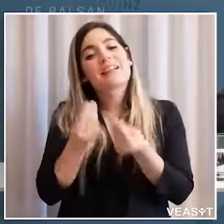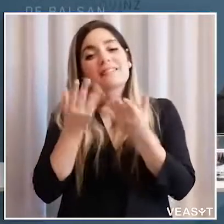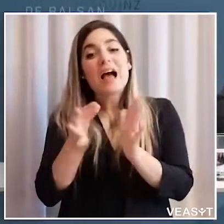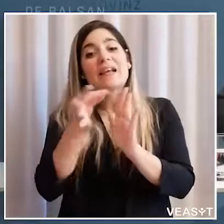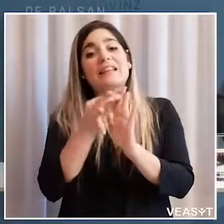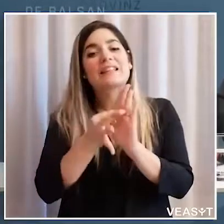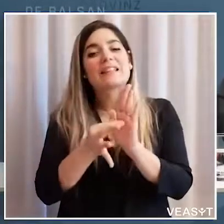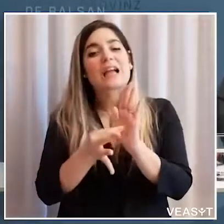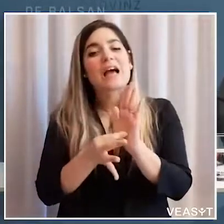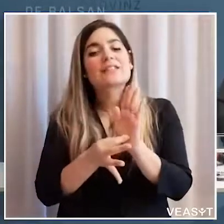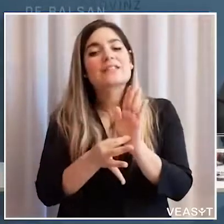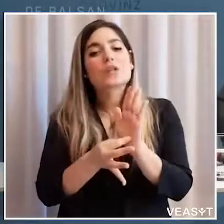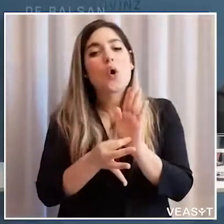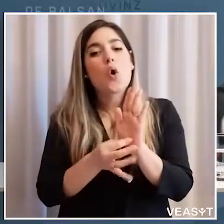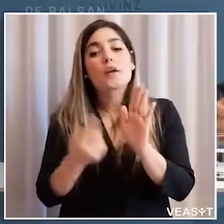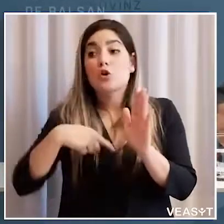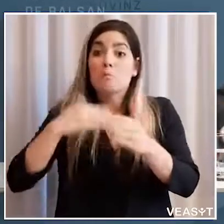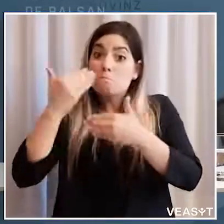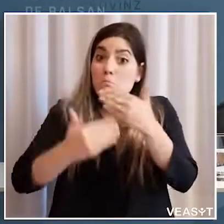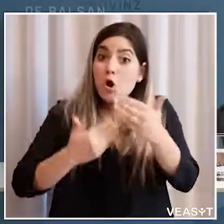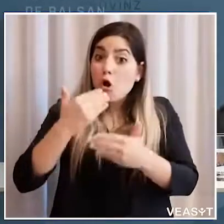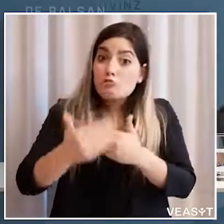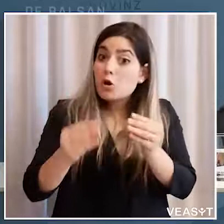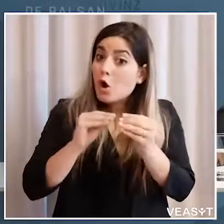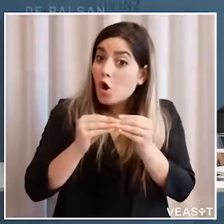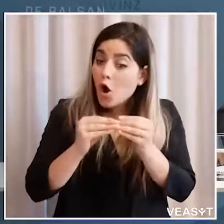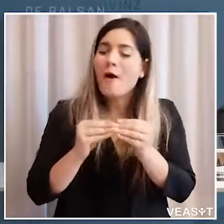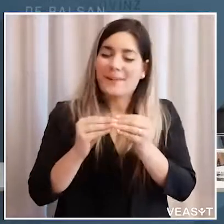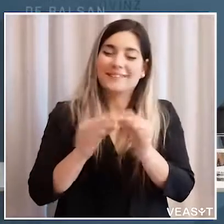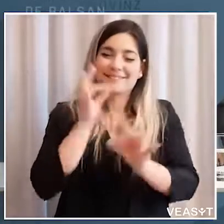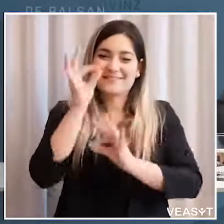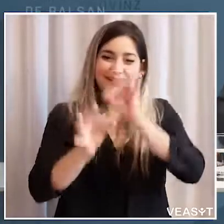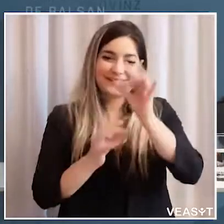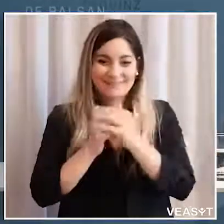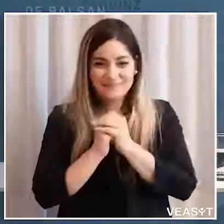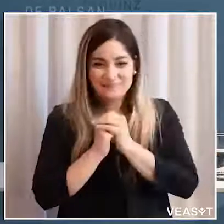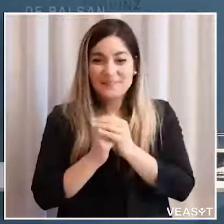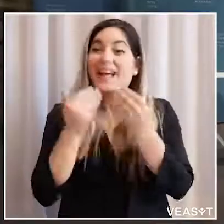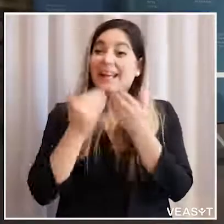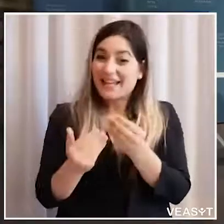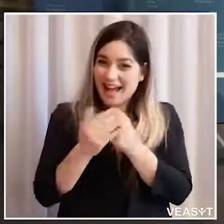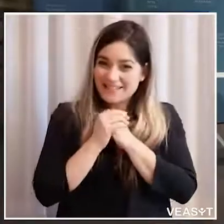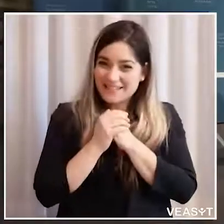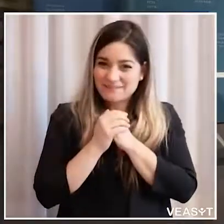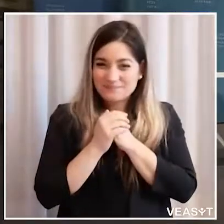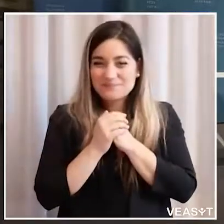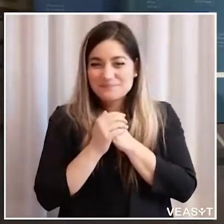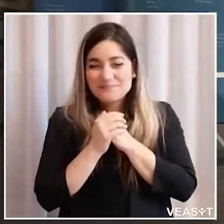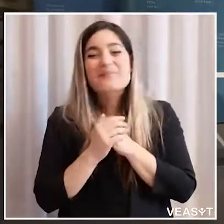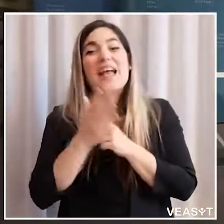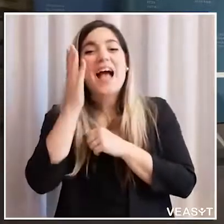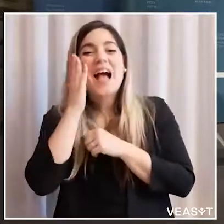ci darà qualche indicazione su come intendiamo procedere ad esso nella fase due grazie